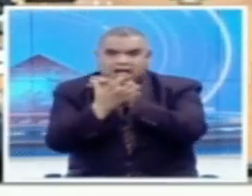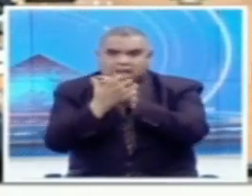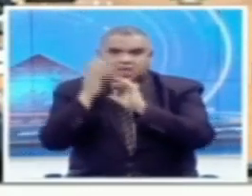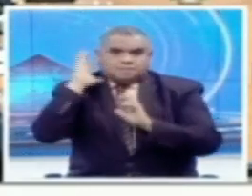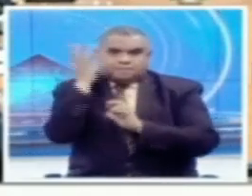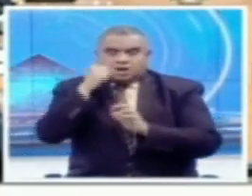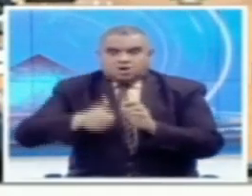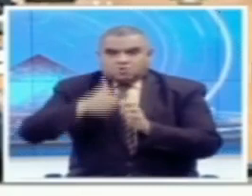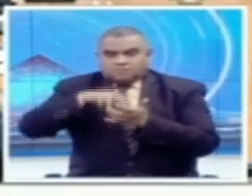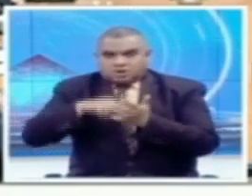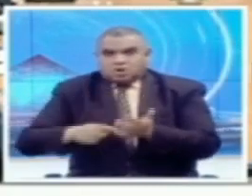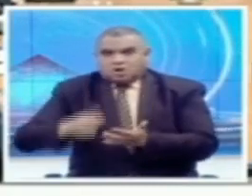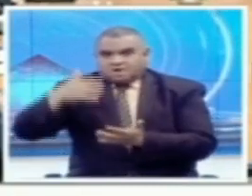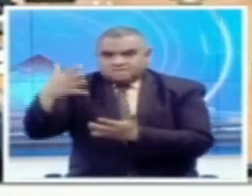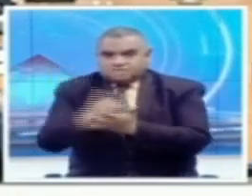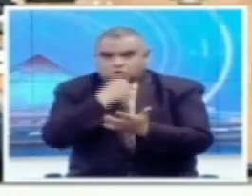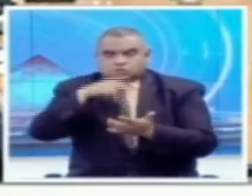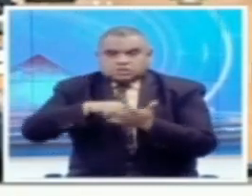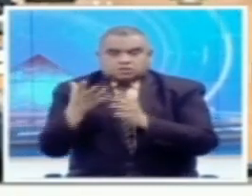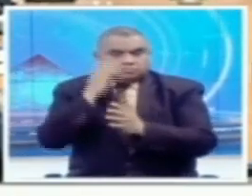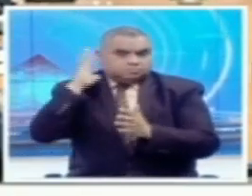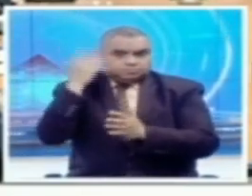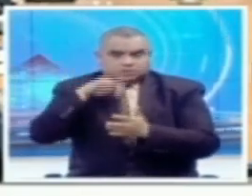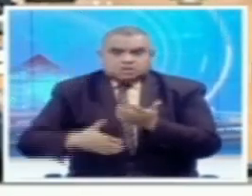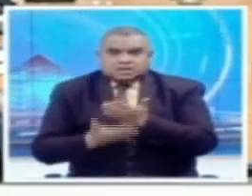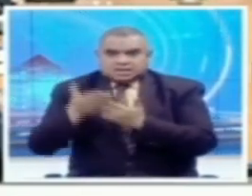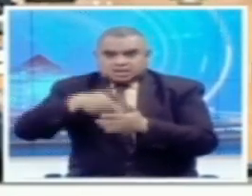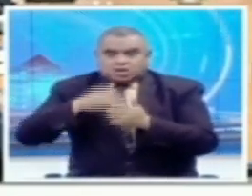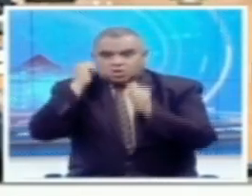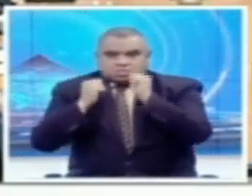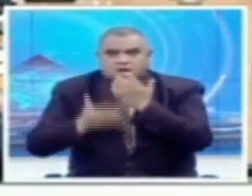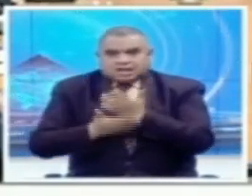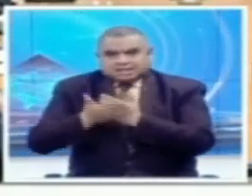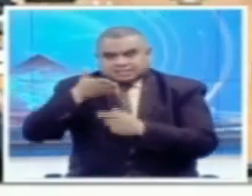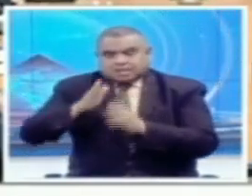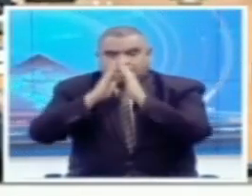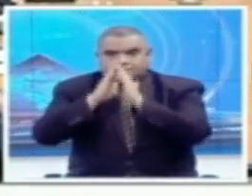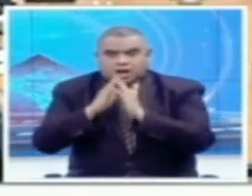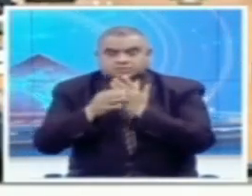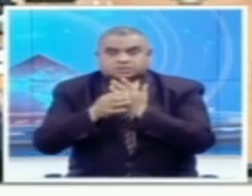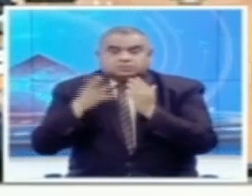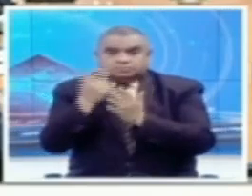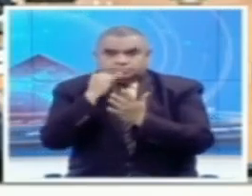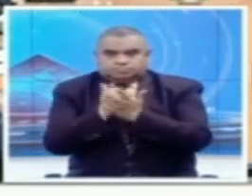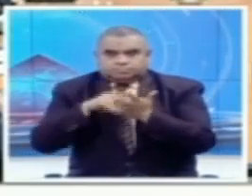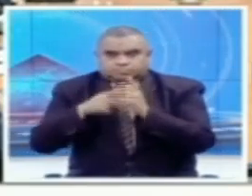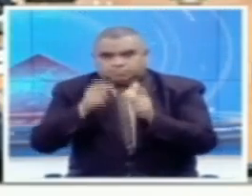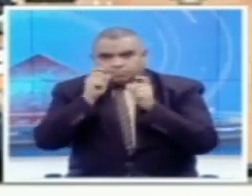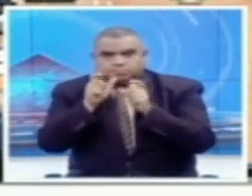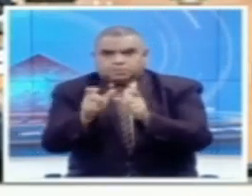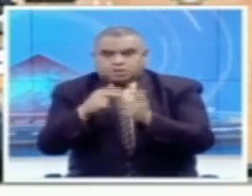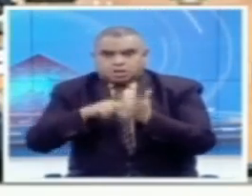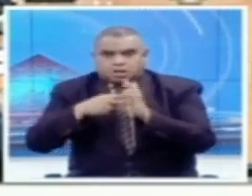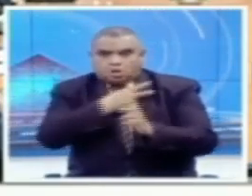ضوء الفرص الواعدة التي يتمتع بها قطاع الطاقة في مصر، لا سيما في ضوء الاهتمام الذي توليه